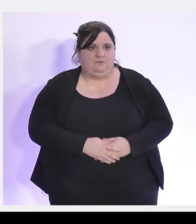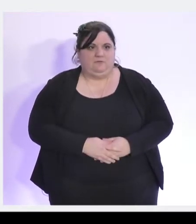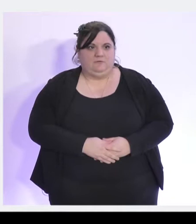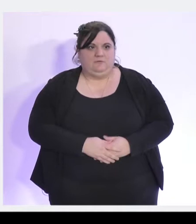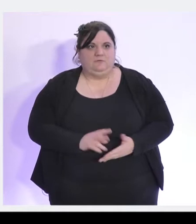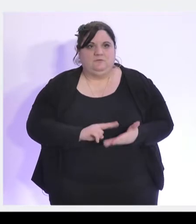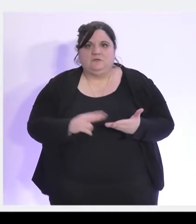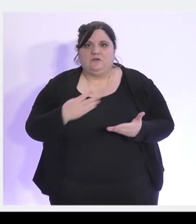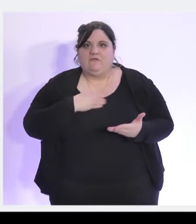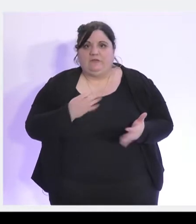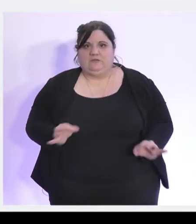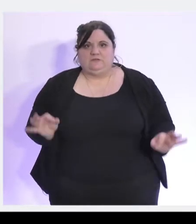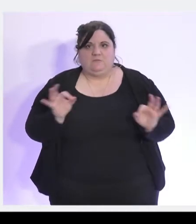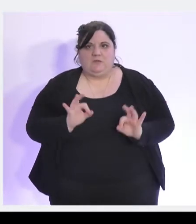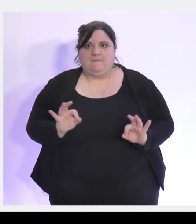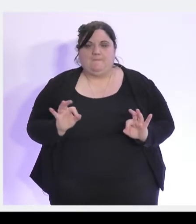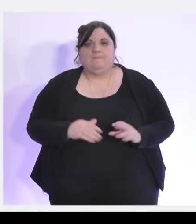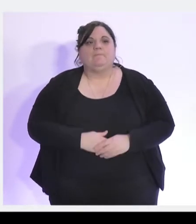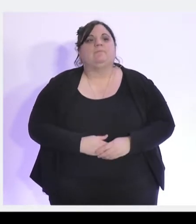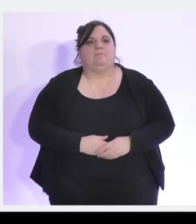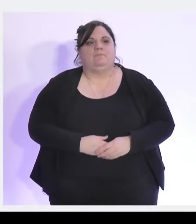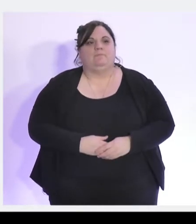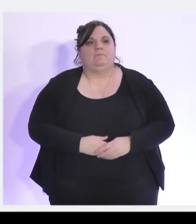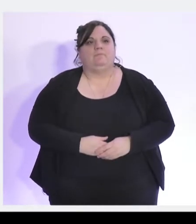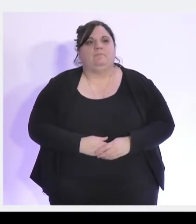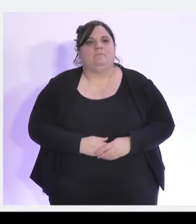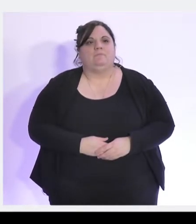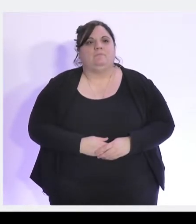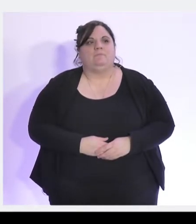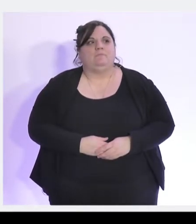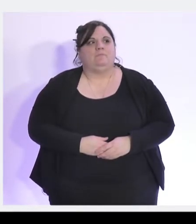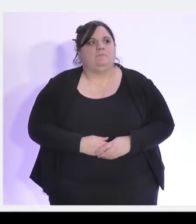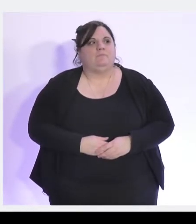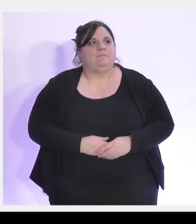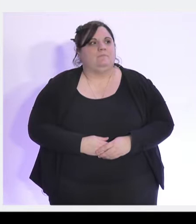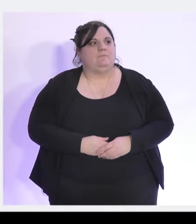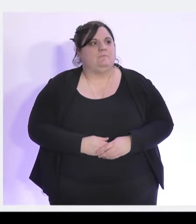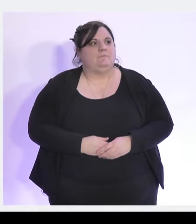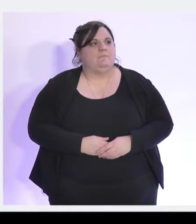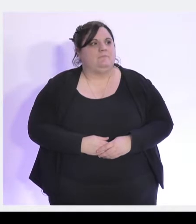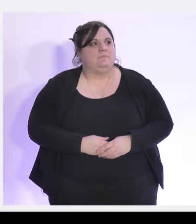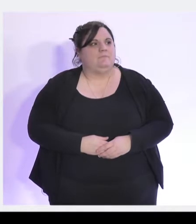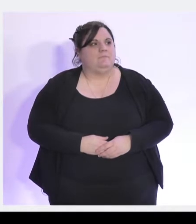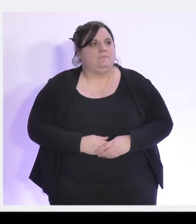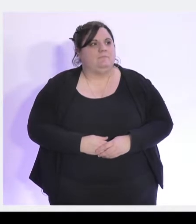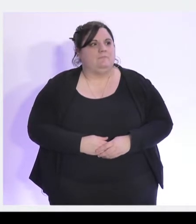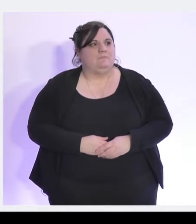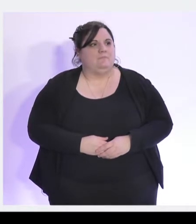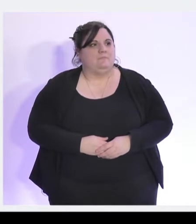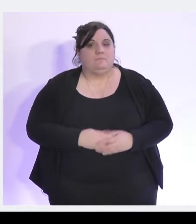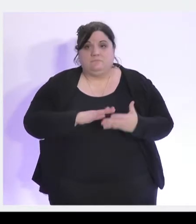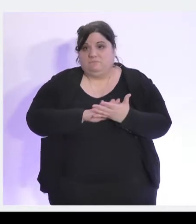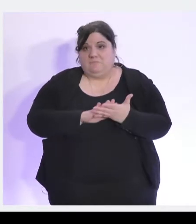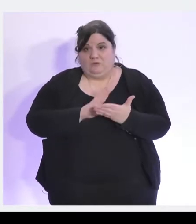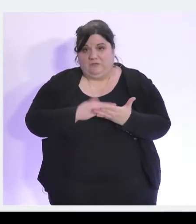autres dans leur vie. Ces personnes en situation de handicap continuent à faire face à des obstacles au jour le